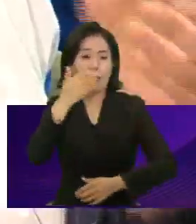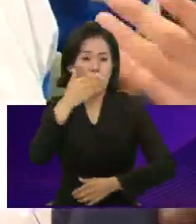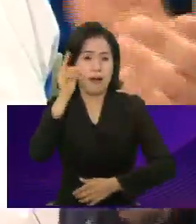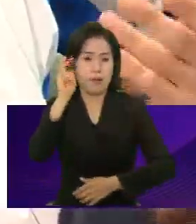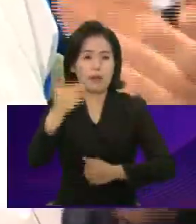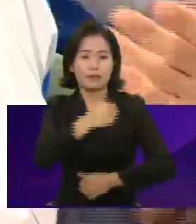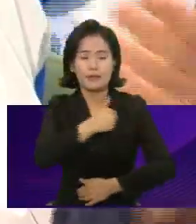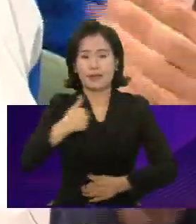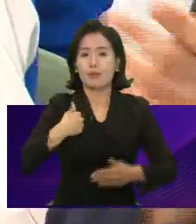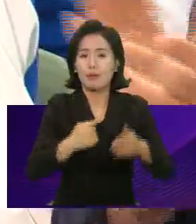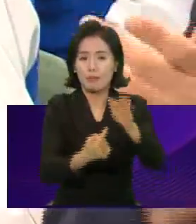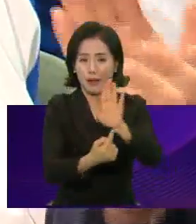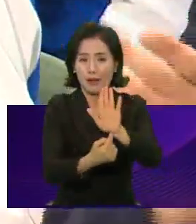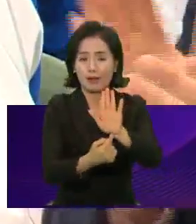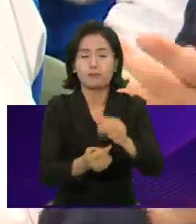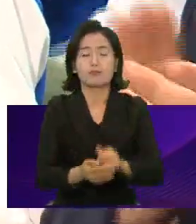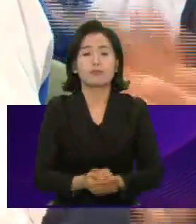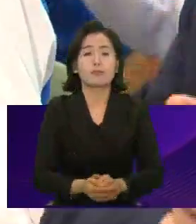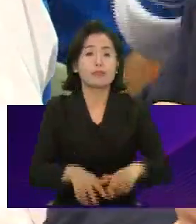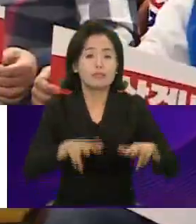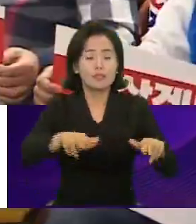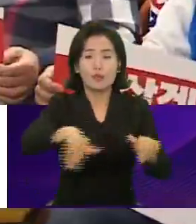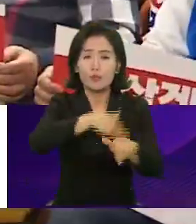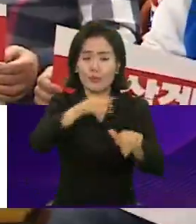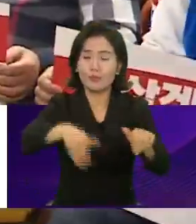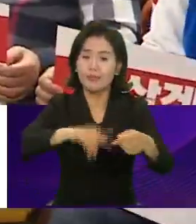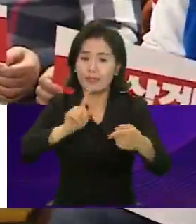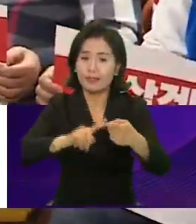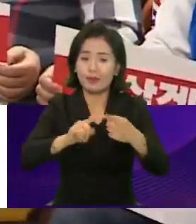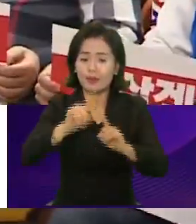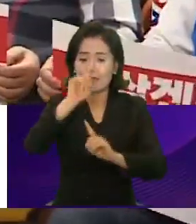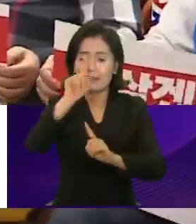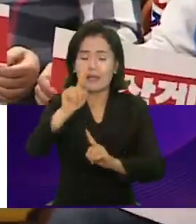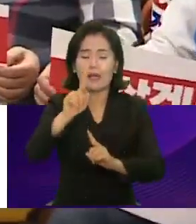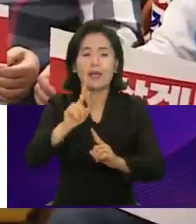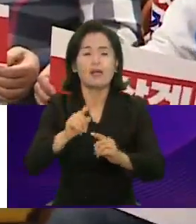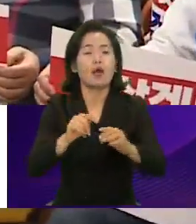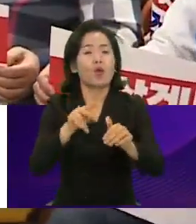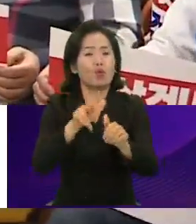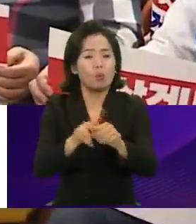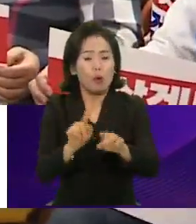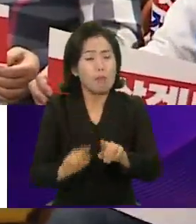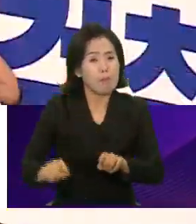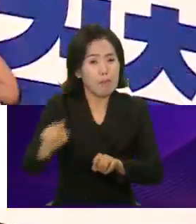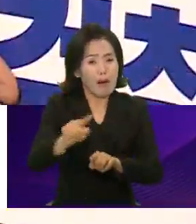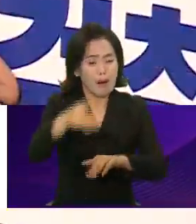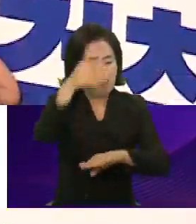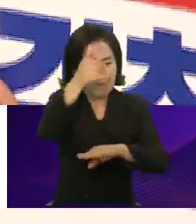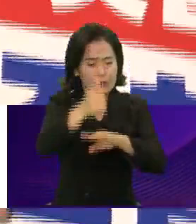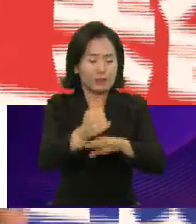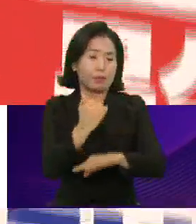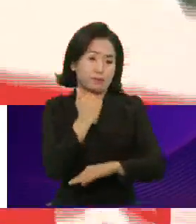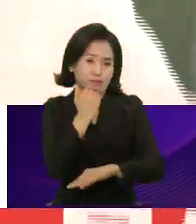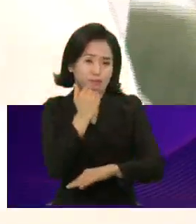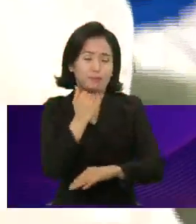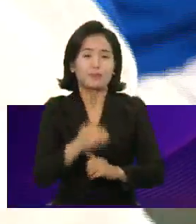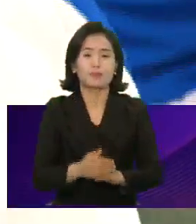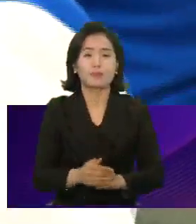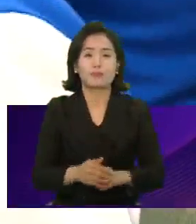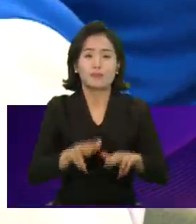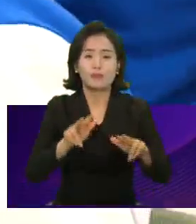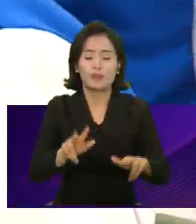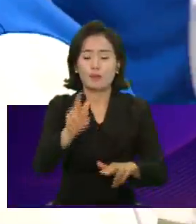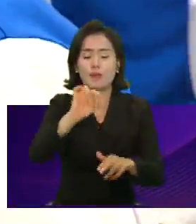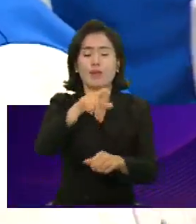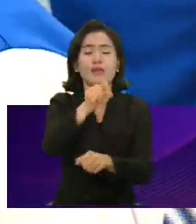것이라며 자신감을 내비쳤습니다. 지금 분위기 그대로 이낙연 후보를 앞지를 수 있을지 최종 투표 결과가 주목됩니다.